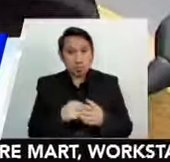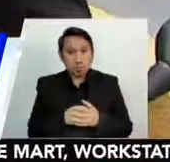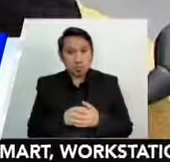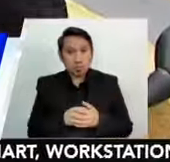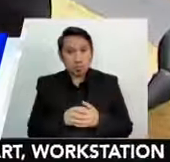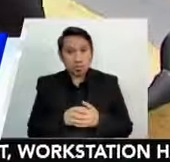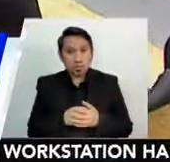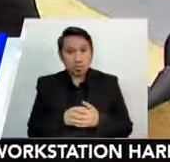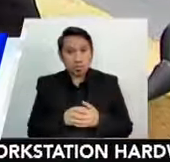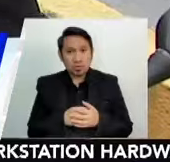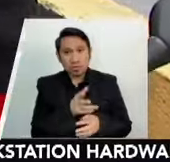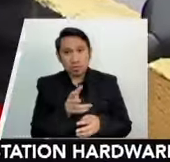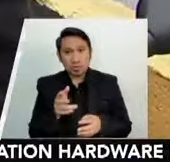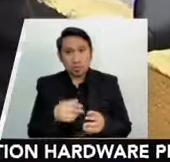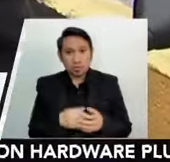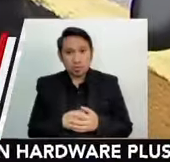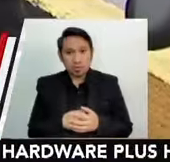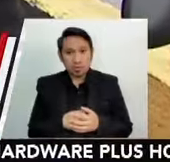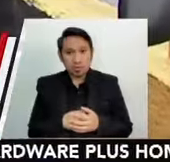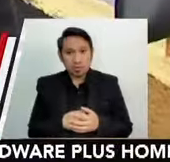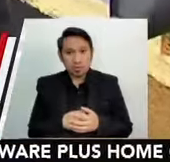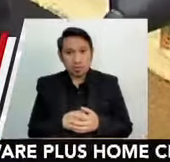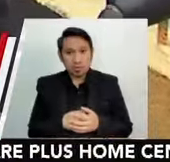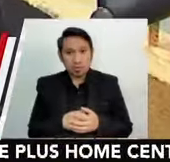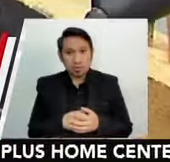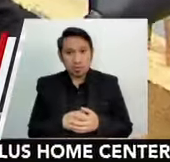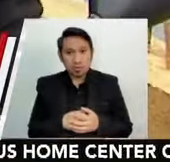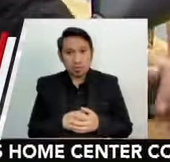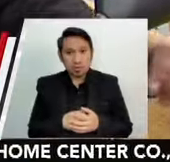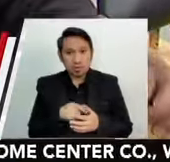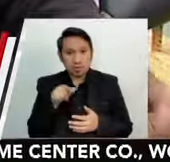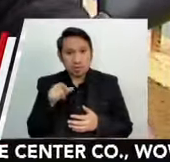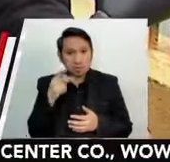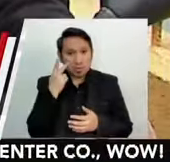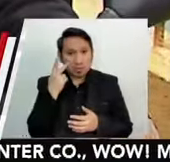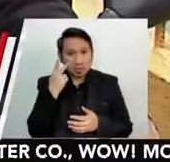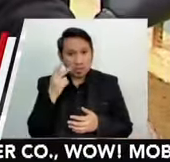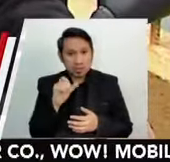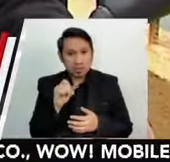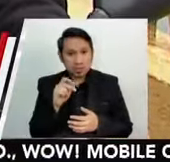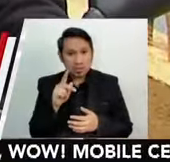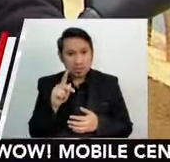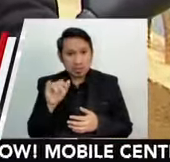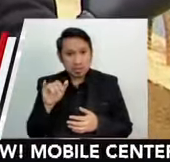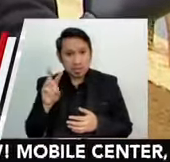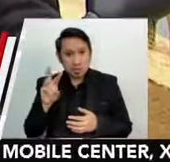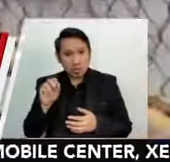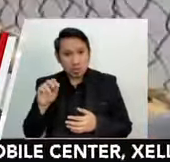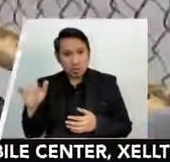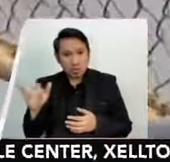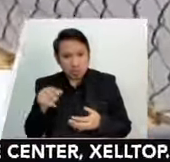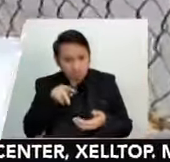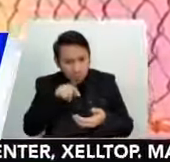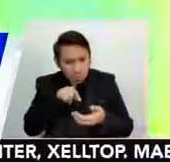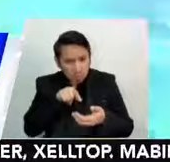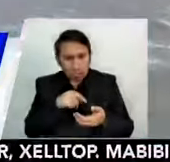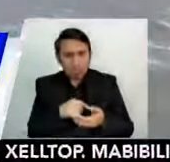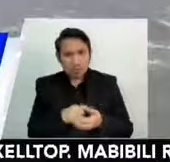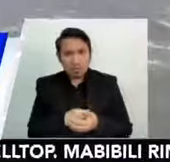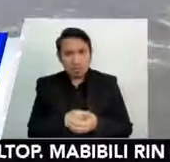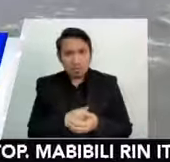Eh, dumiretso, pagtingin ko, ano na, Skyway na, Expressway na. Okay. Mali, dapat